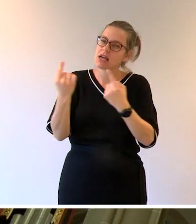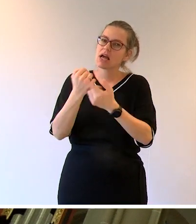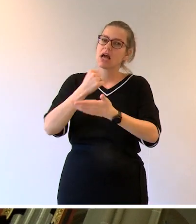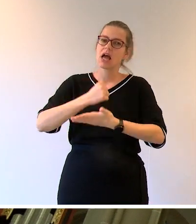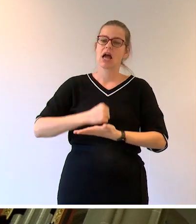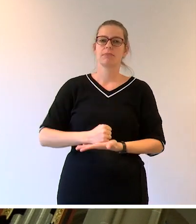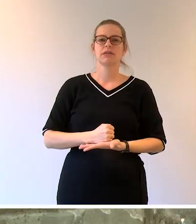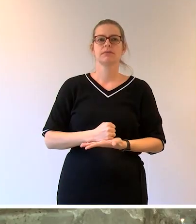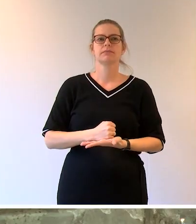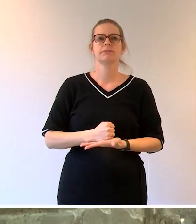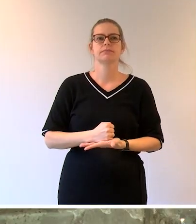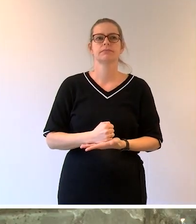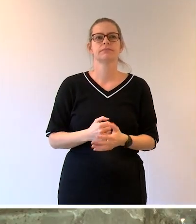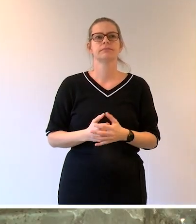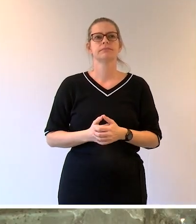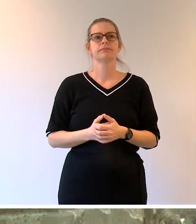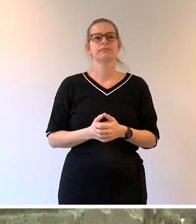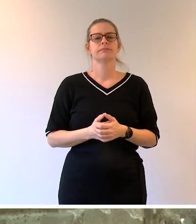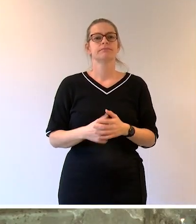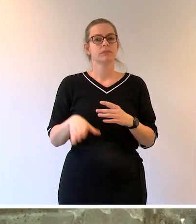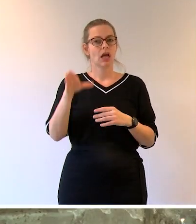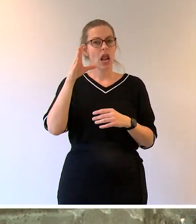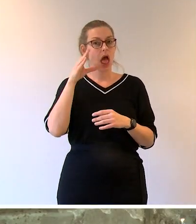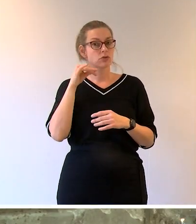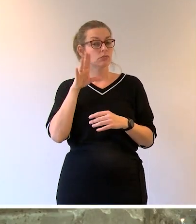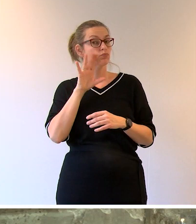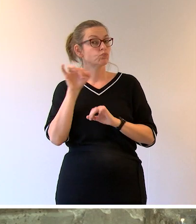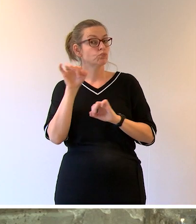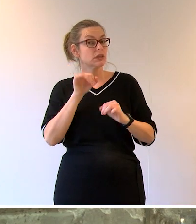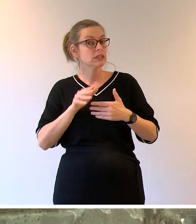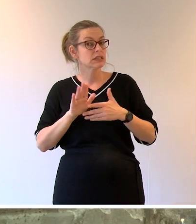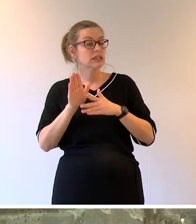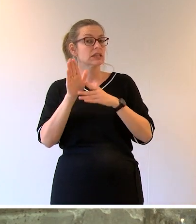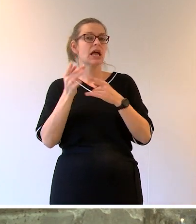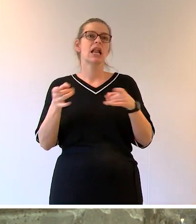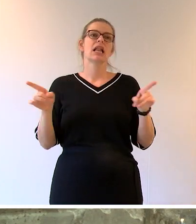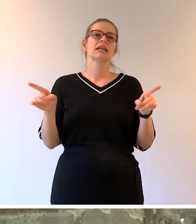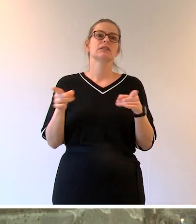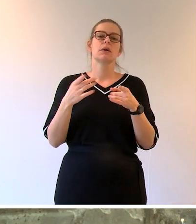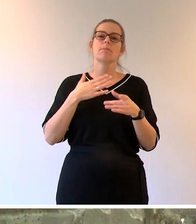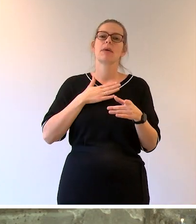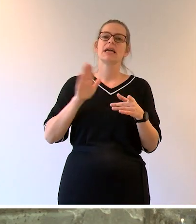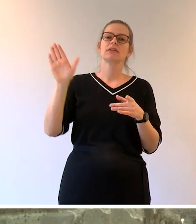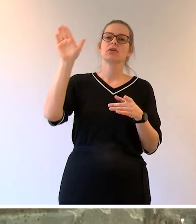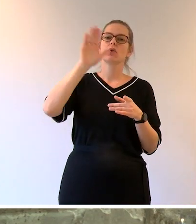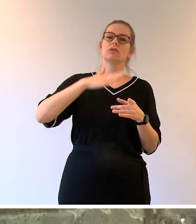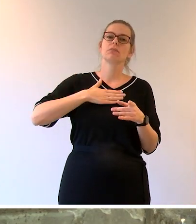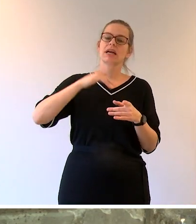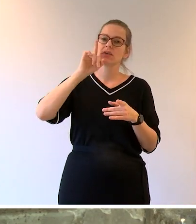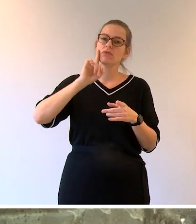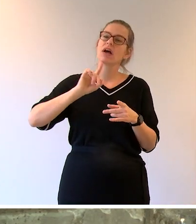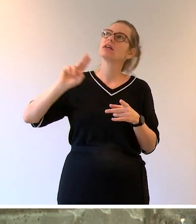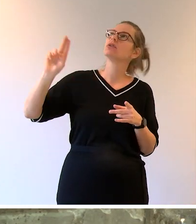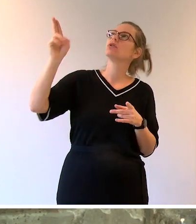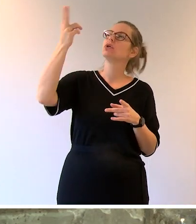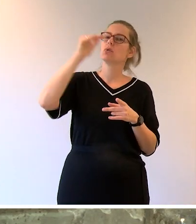Amen. We kunnen luisteren en eventueel meezingen met het lied Mijn God, mijn Vader, u